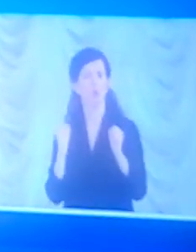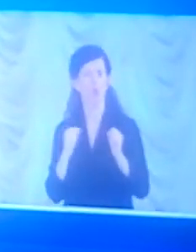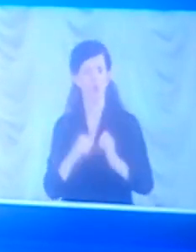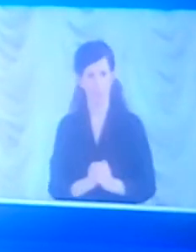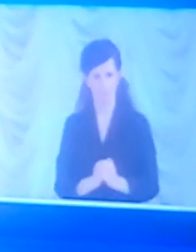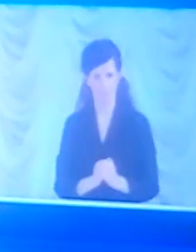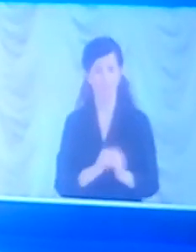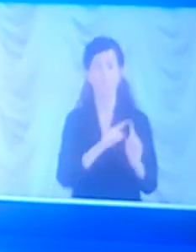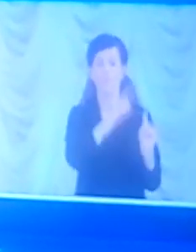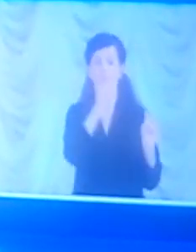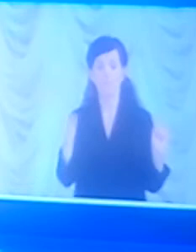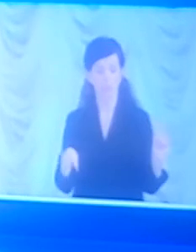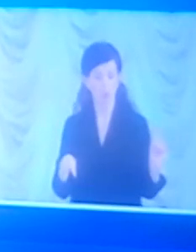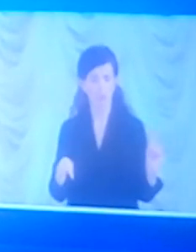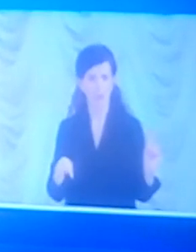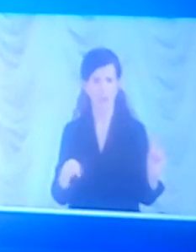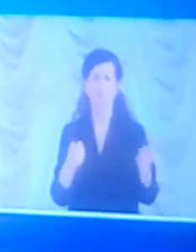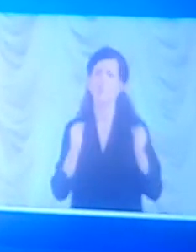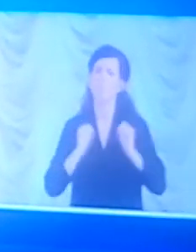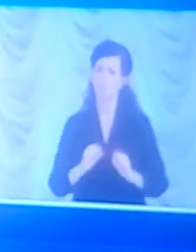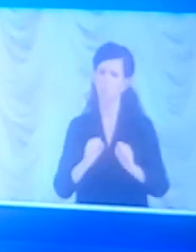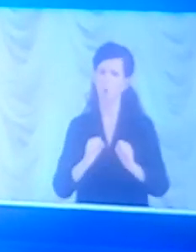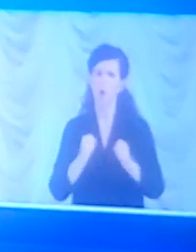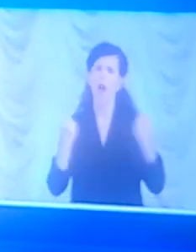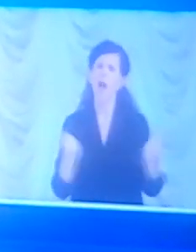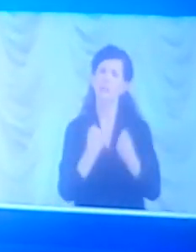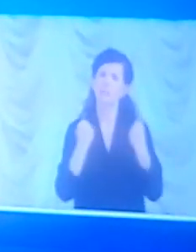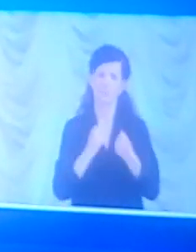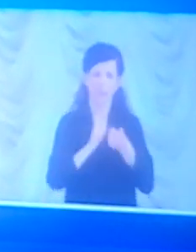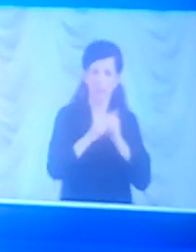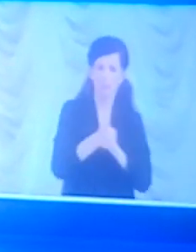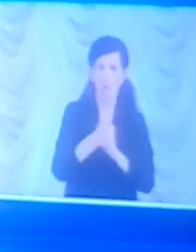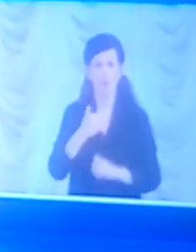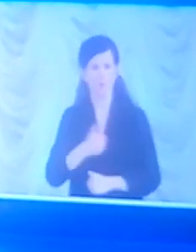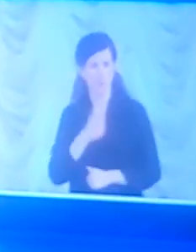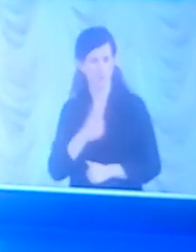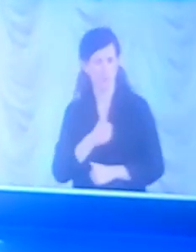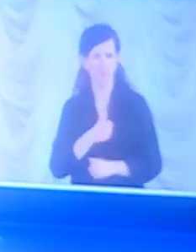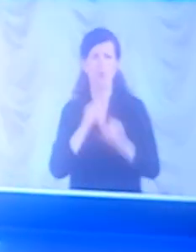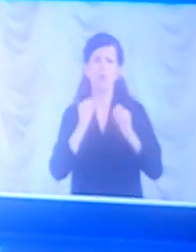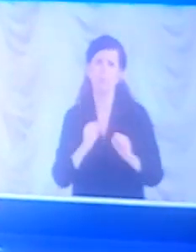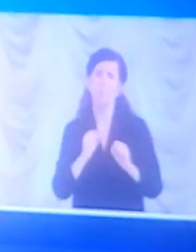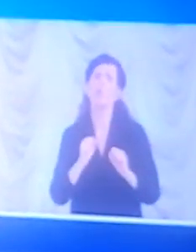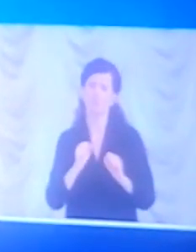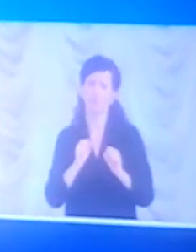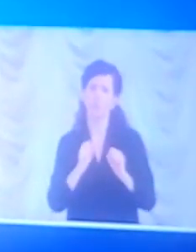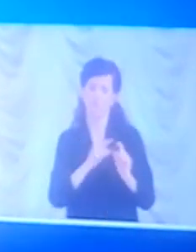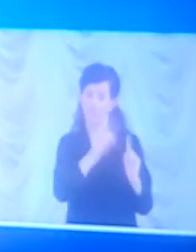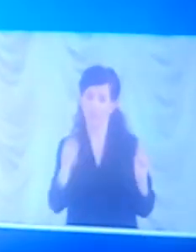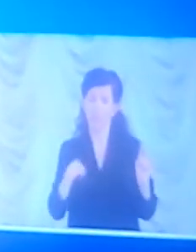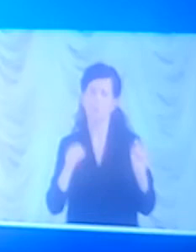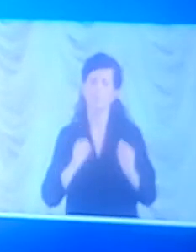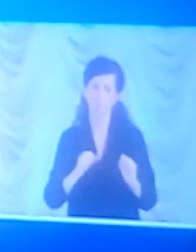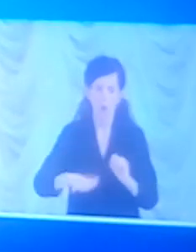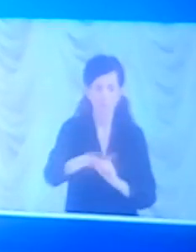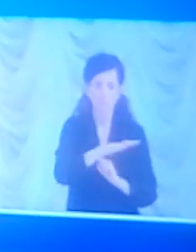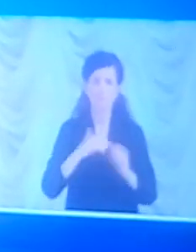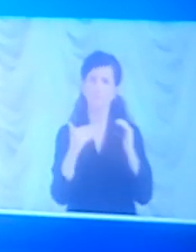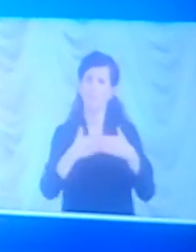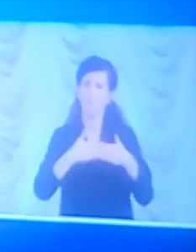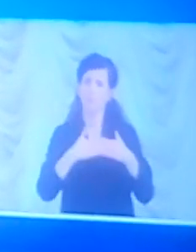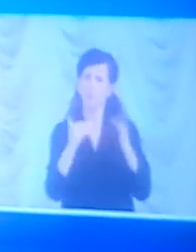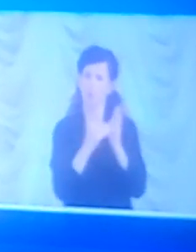possibile svolgere un'attività motoria, anche sportiva, nei pressi e le immediate vicinanze della propria